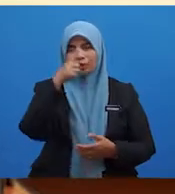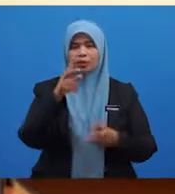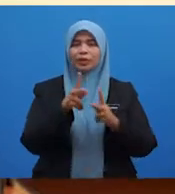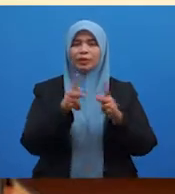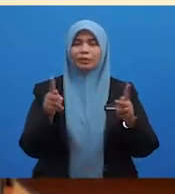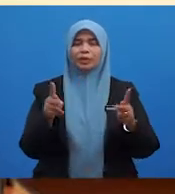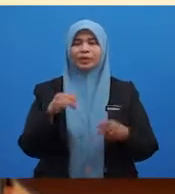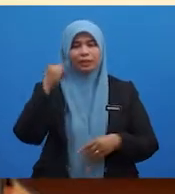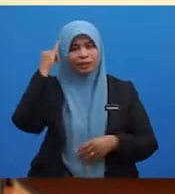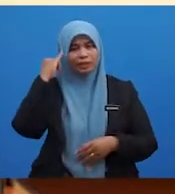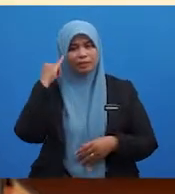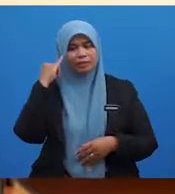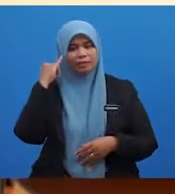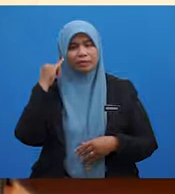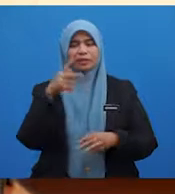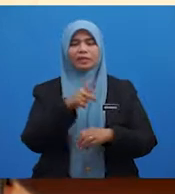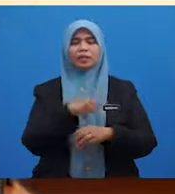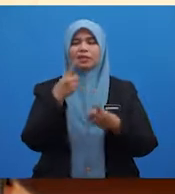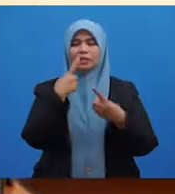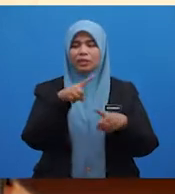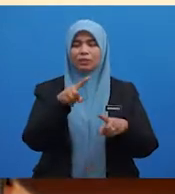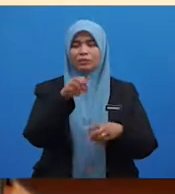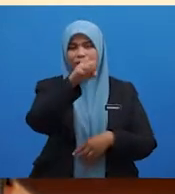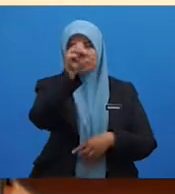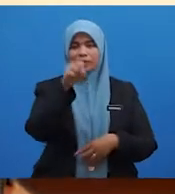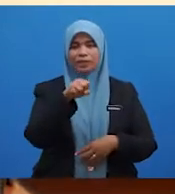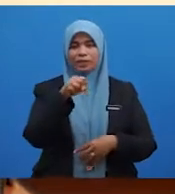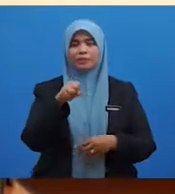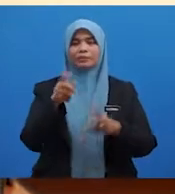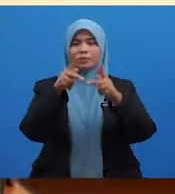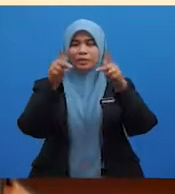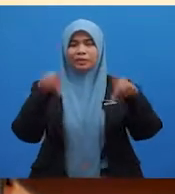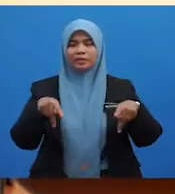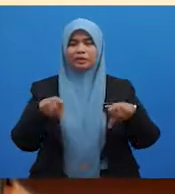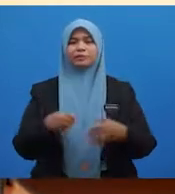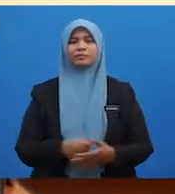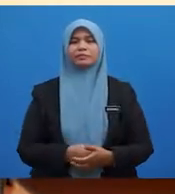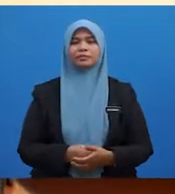Untuk mengembangkan idea ketika menjawab soalan peperiksaan,